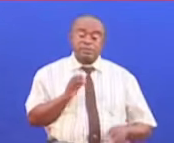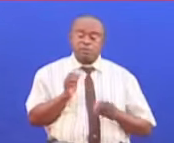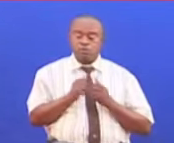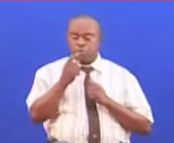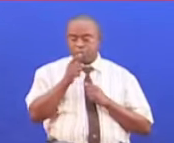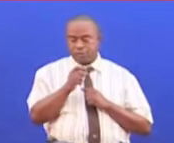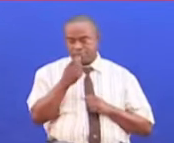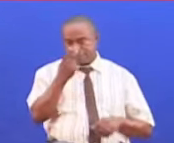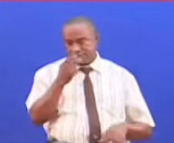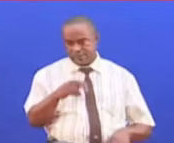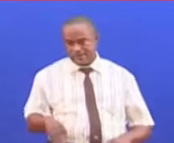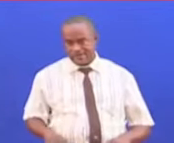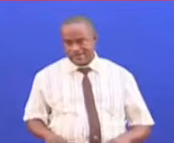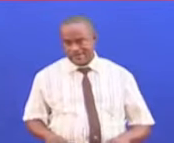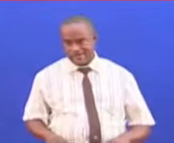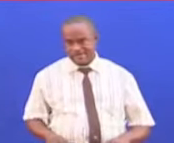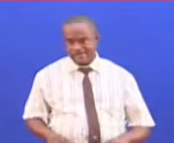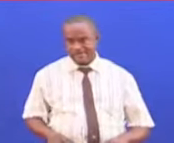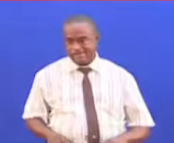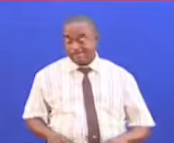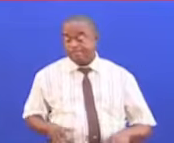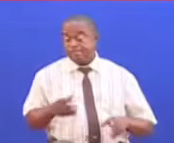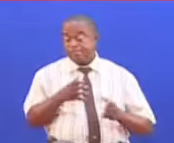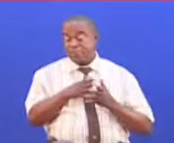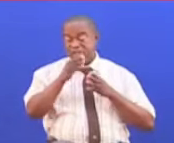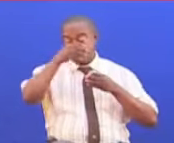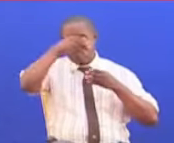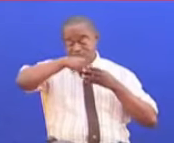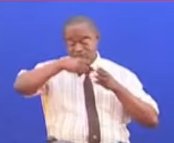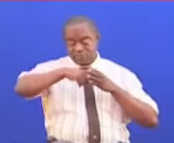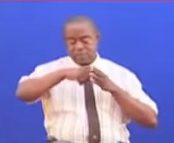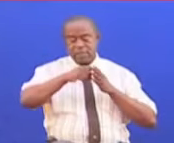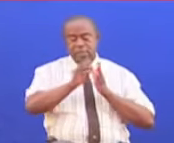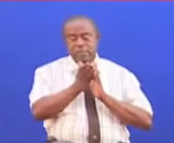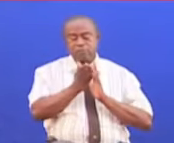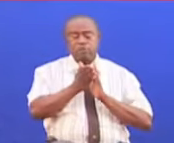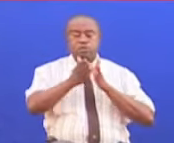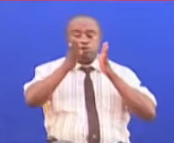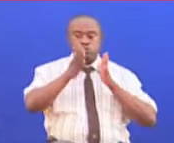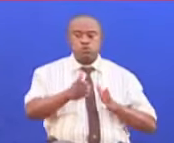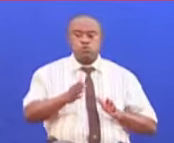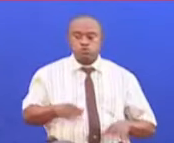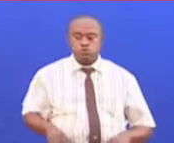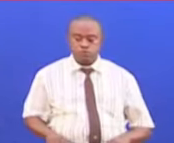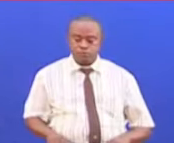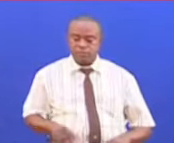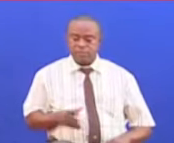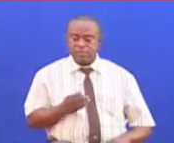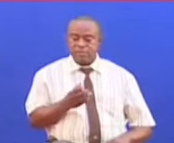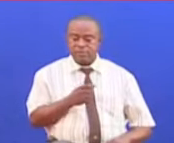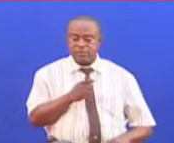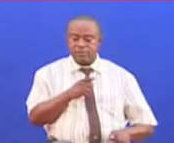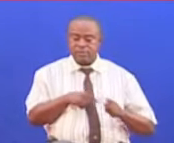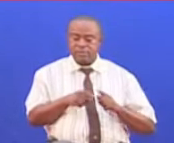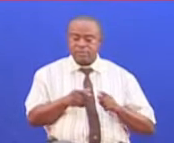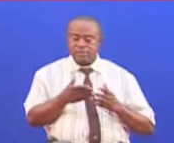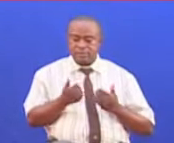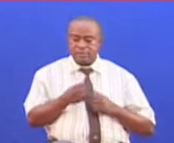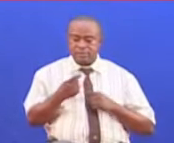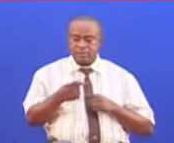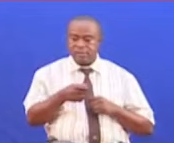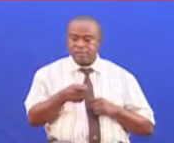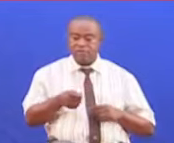11.2 kwa m pana MT tapata katika ripo kubwa feda za map Ya ndani kutak pelek katika miradi Ya